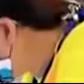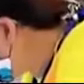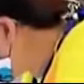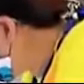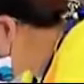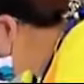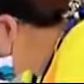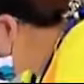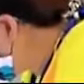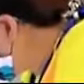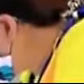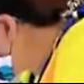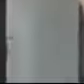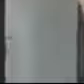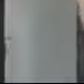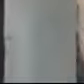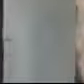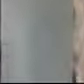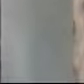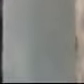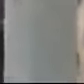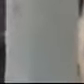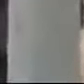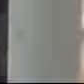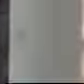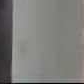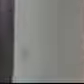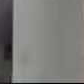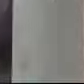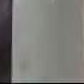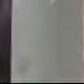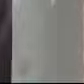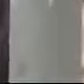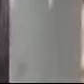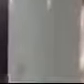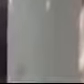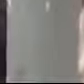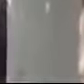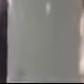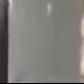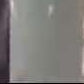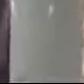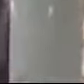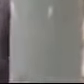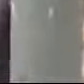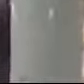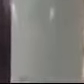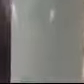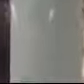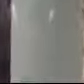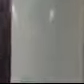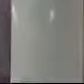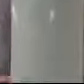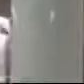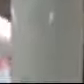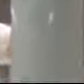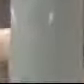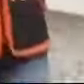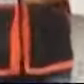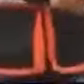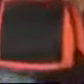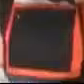ใจให้กันบ้างทุกสิ่งอย่างปัญหามาหล